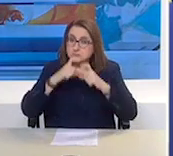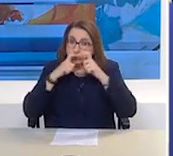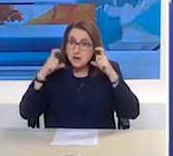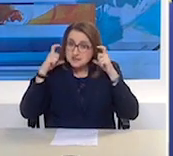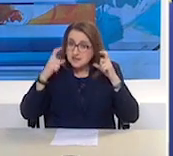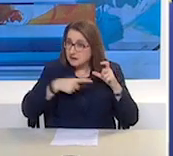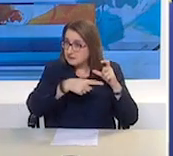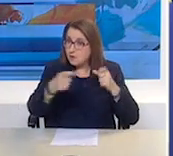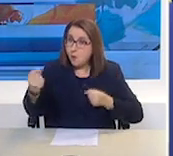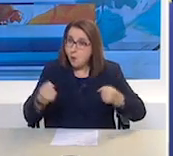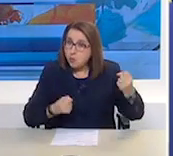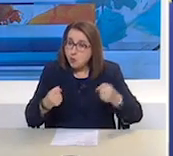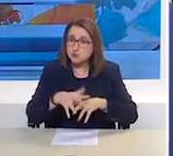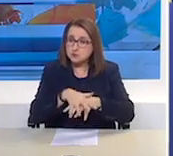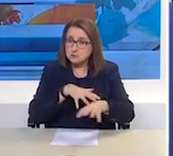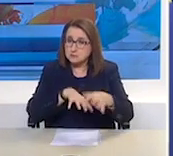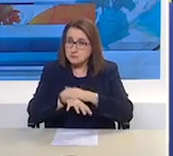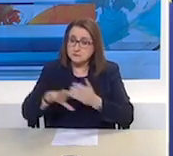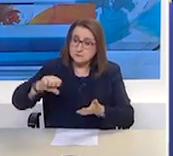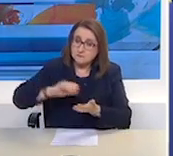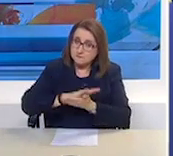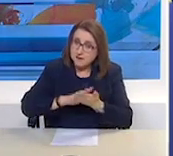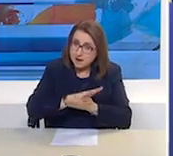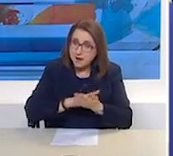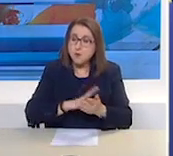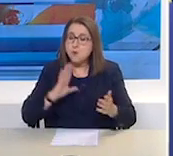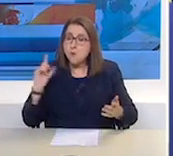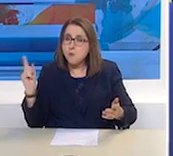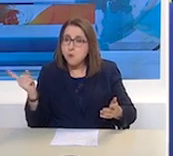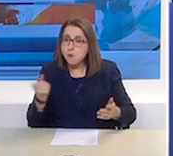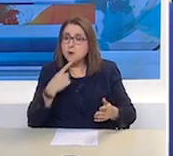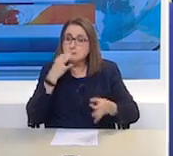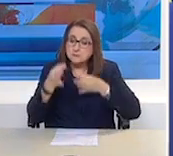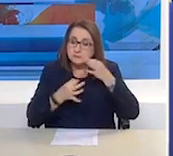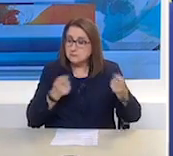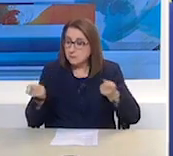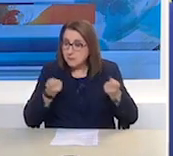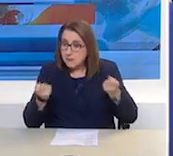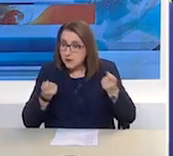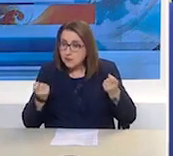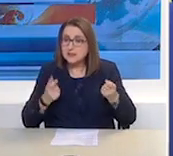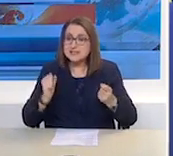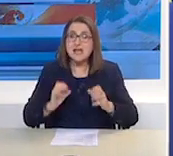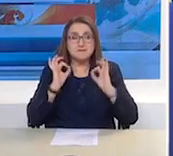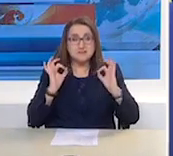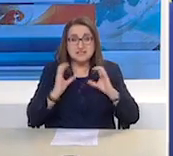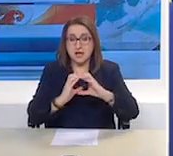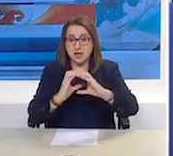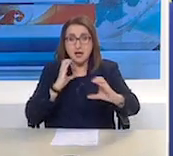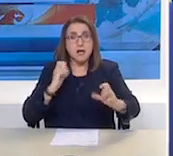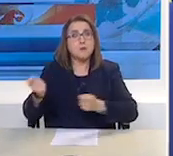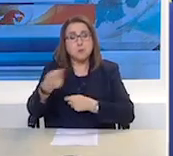προστασίας, μάσκα, γάντια και αντισηπτικό, να μεριμνούν, να καθορίζονται και να πολυμένονται οι περιοχές και τα σημεία